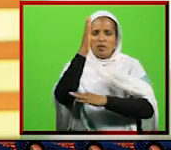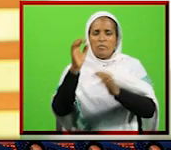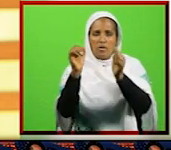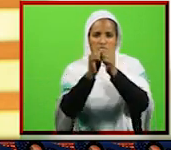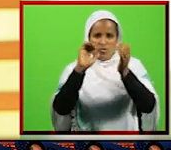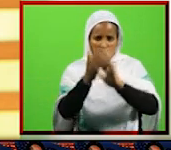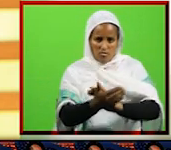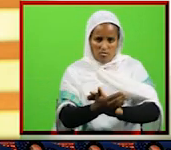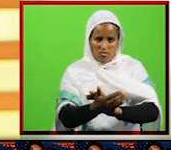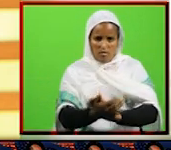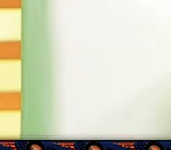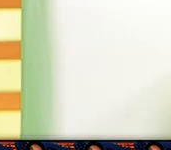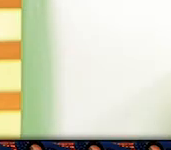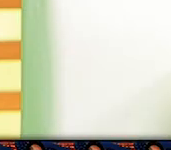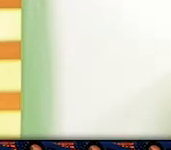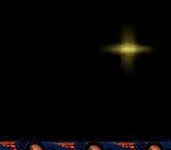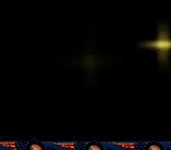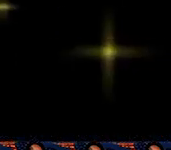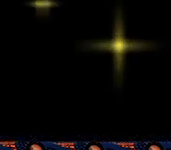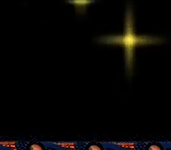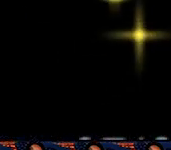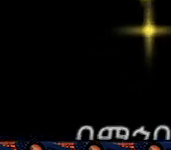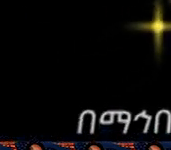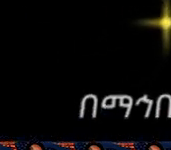አምላካችን የተመሰገነ ይሁን። ሰላም